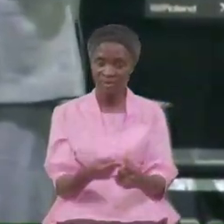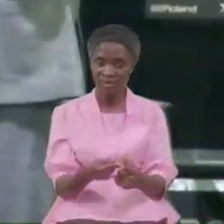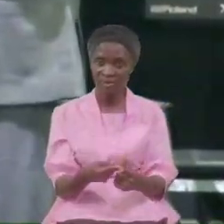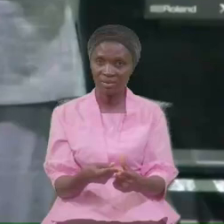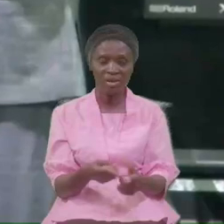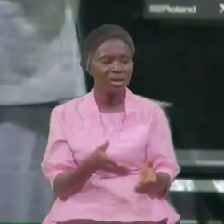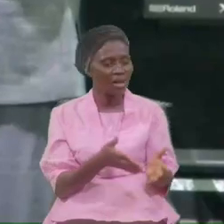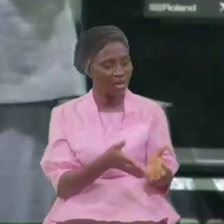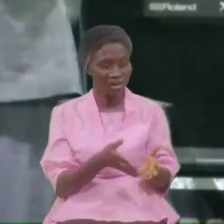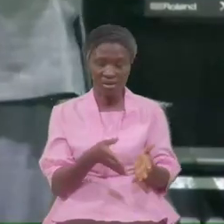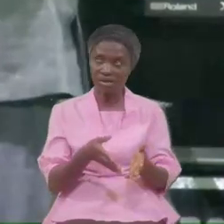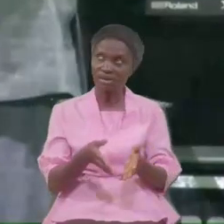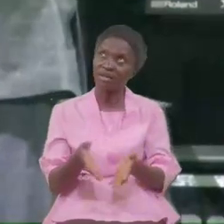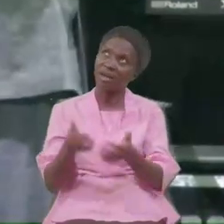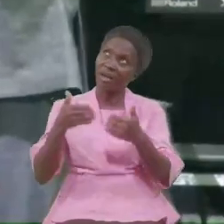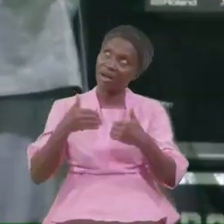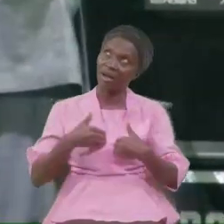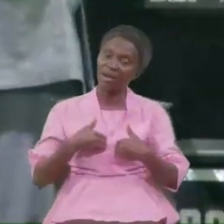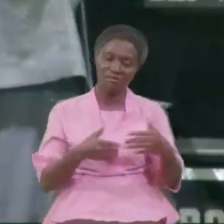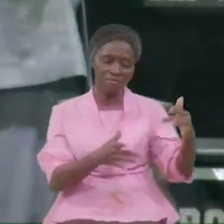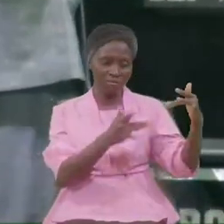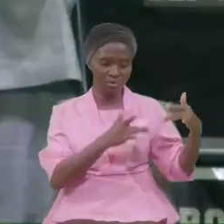Donc, aie compassion de moi.